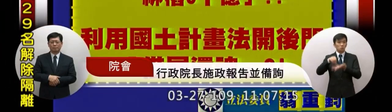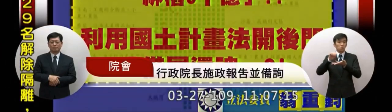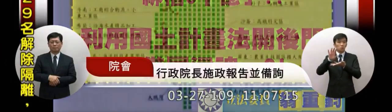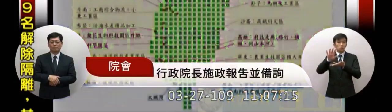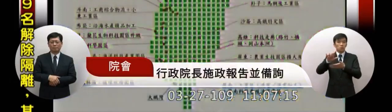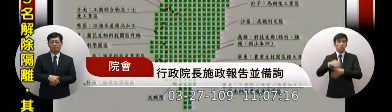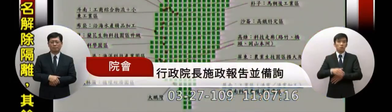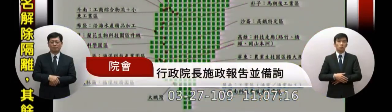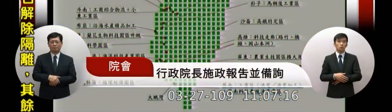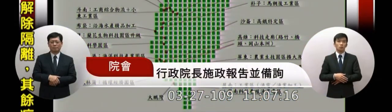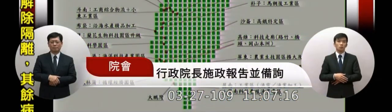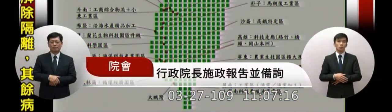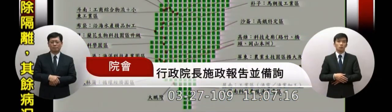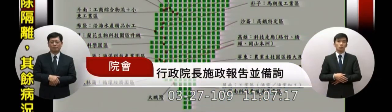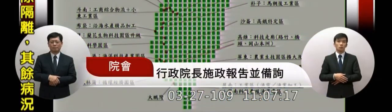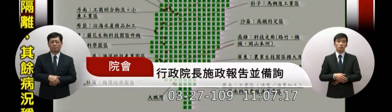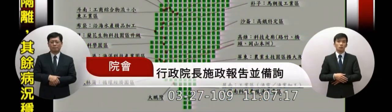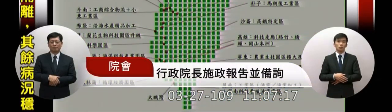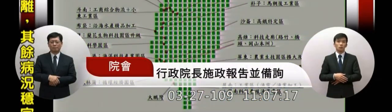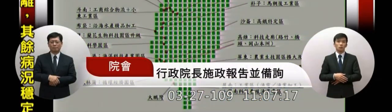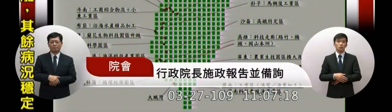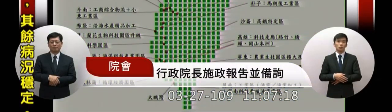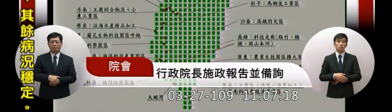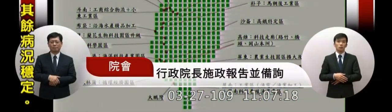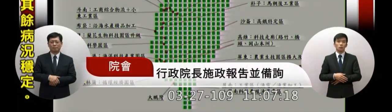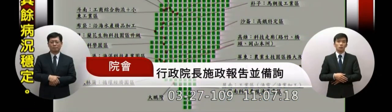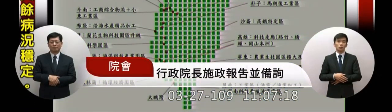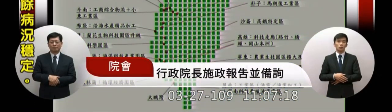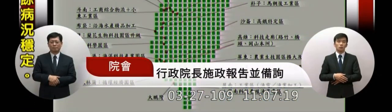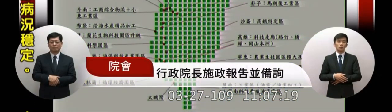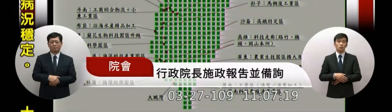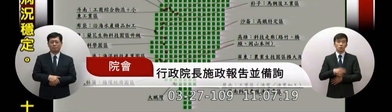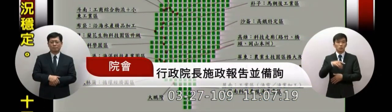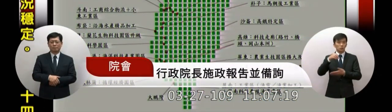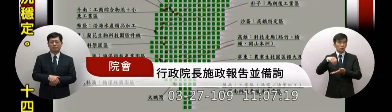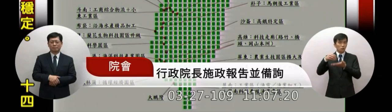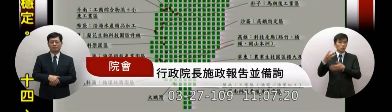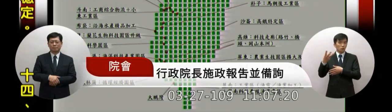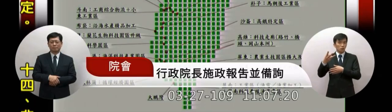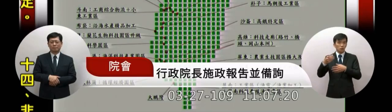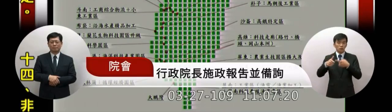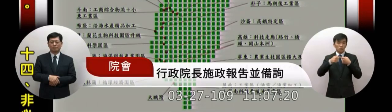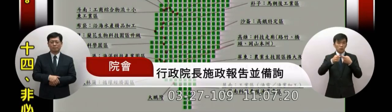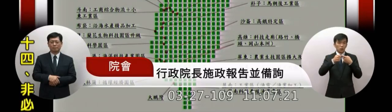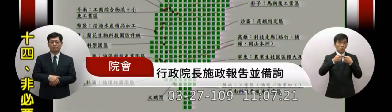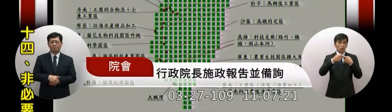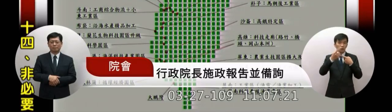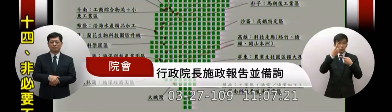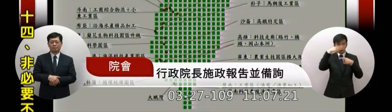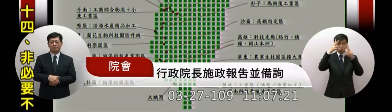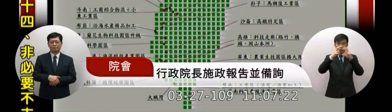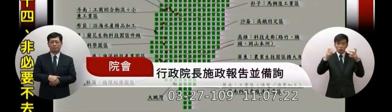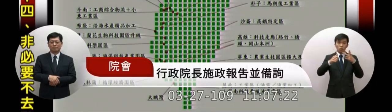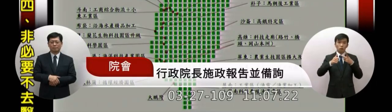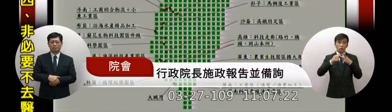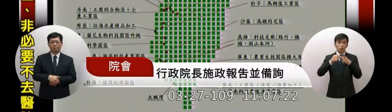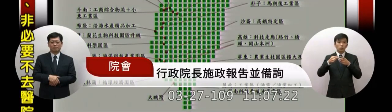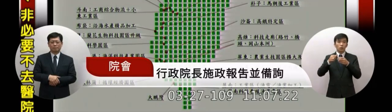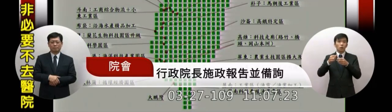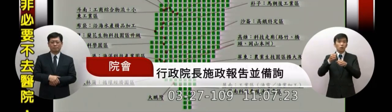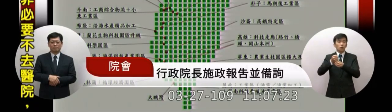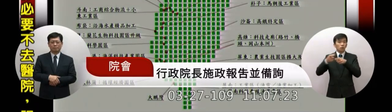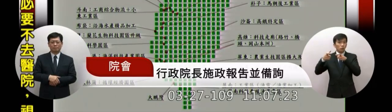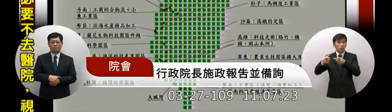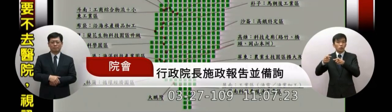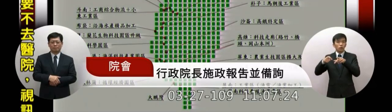吼、哦，应该你也在这边没关系啦。你有提起三点，一个就是故宫嘛，一个是马祖工业区，一个是